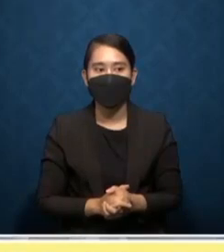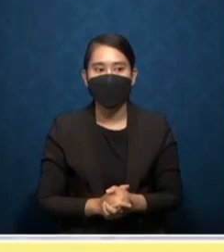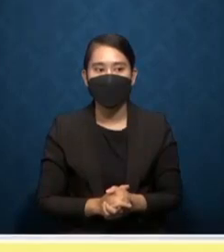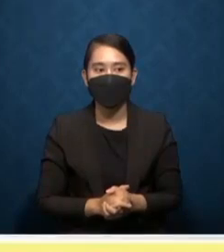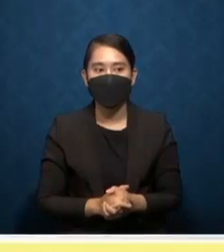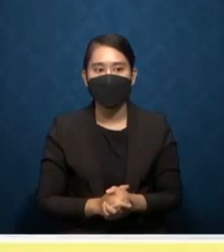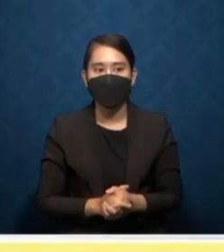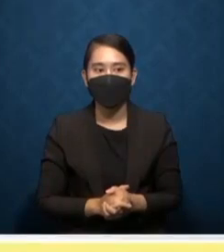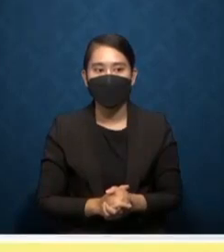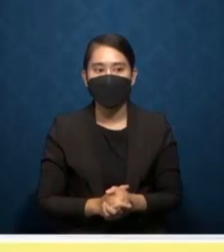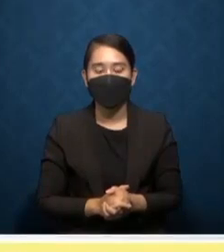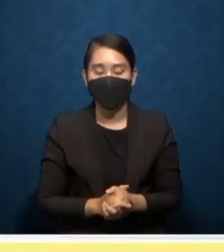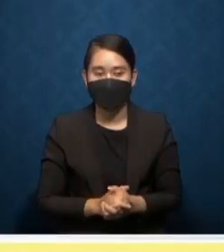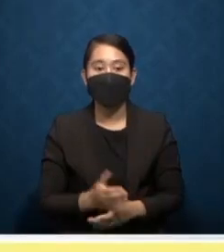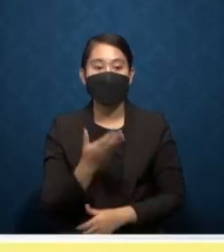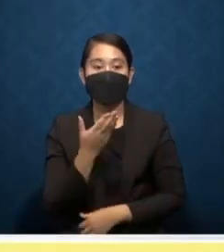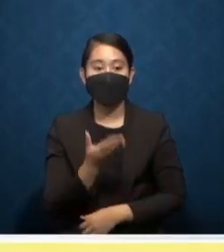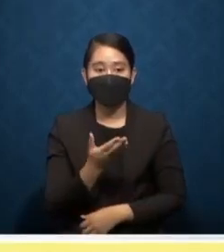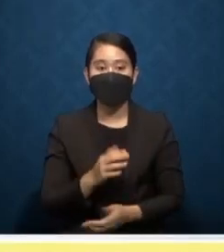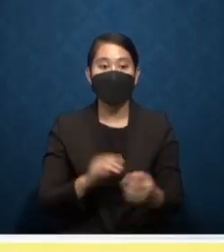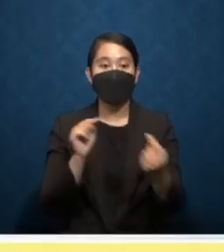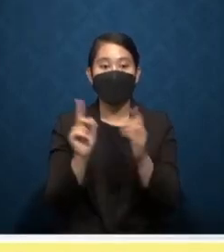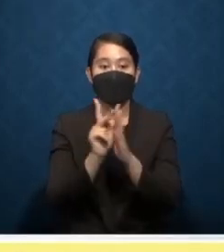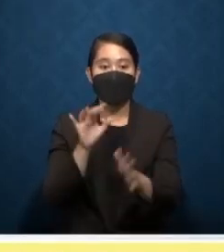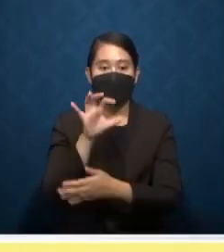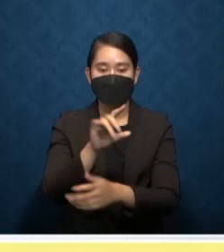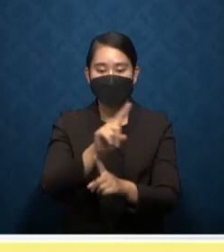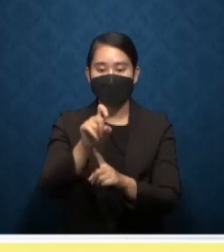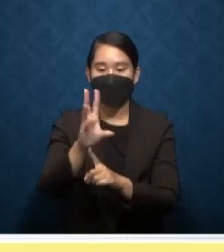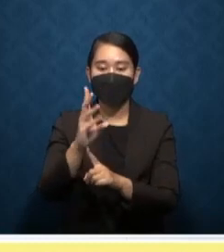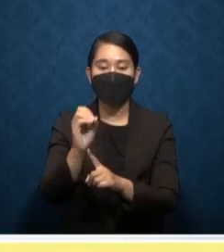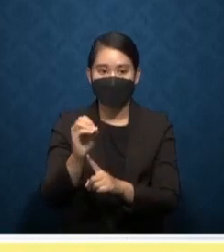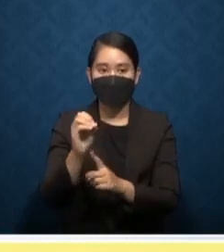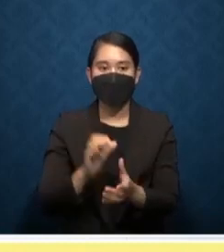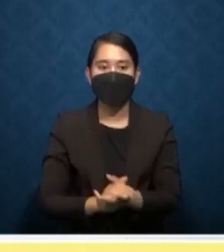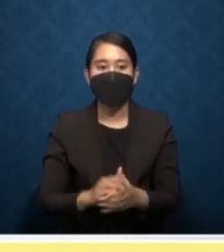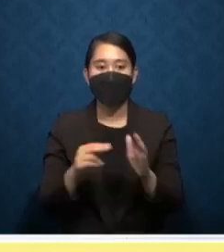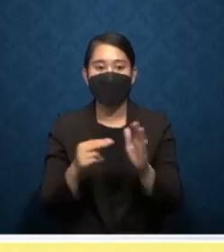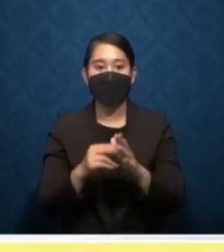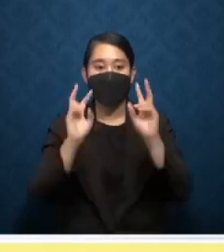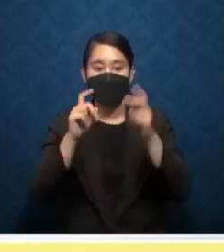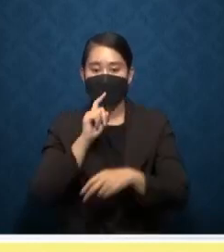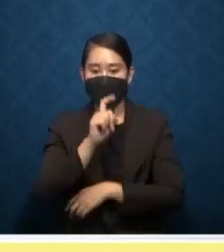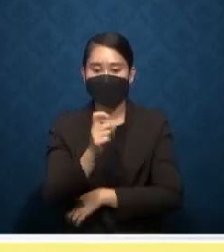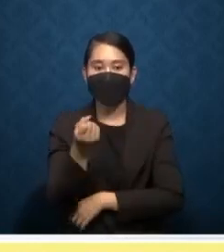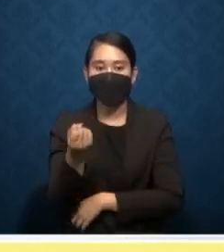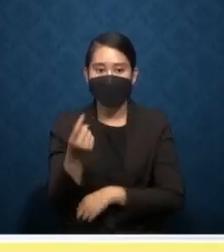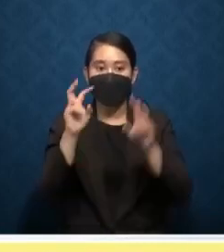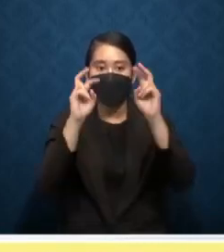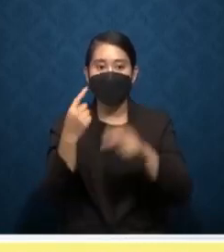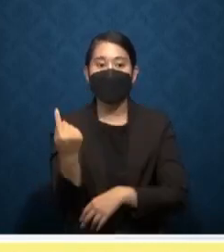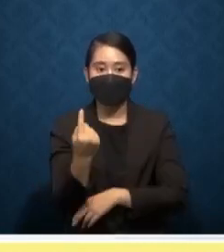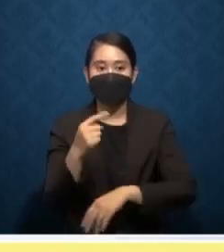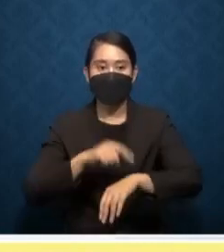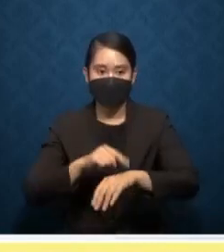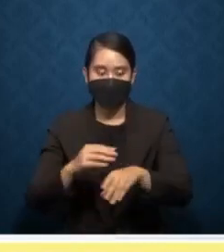ครับ ผมก็จะขอใช้ข้อบัครับ ข้อ 160 นะครับเนองจากมีกระทูถามสด กระทูเดียว กจะเพ